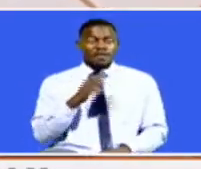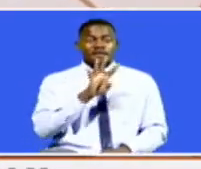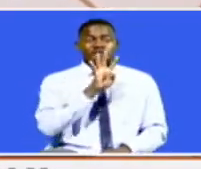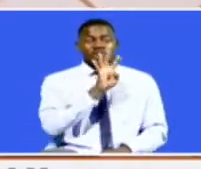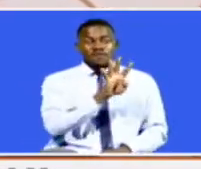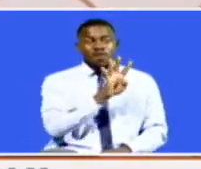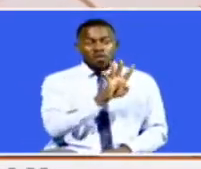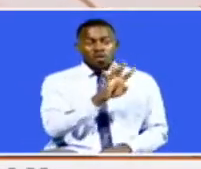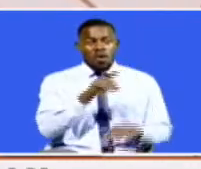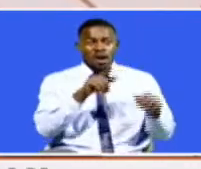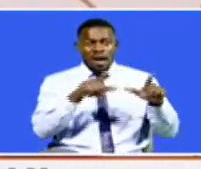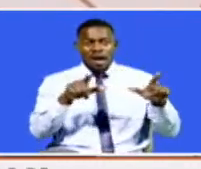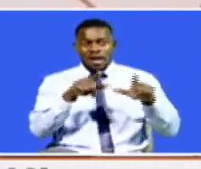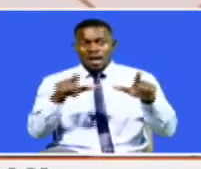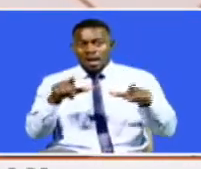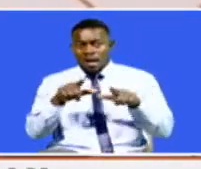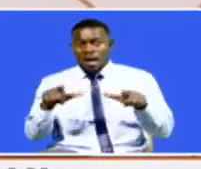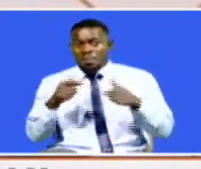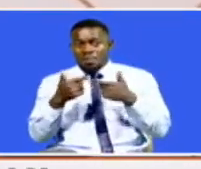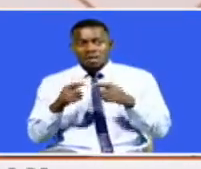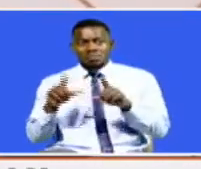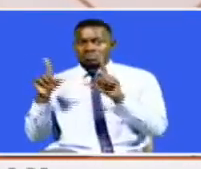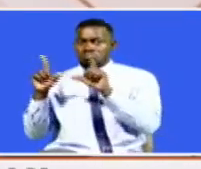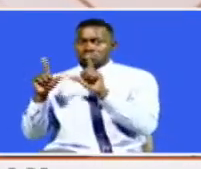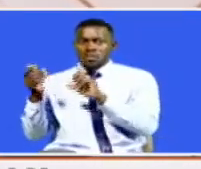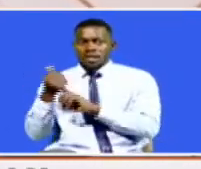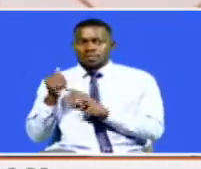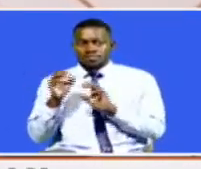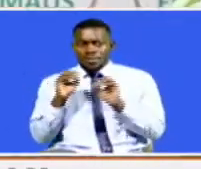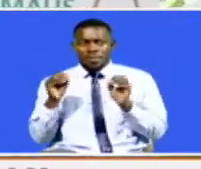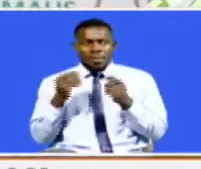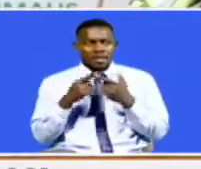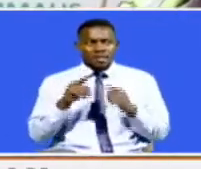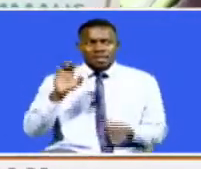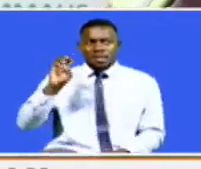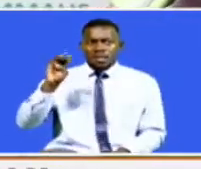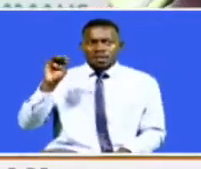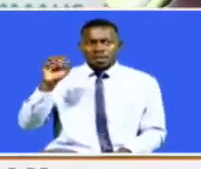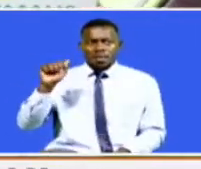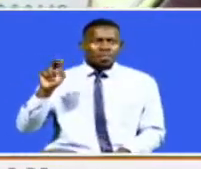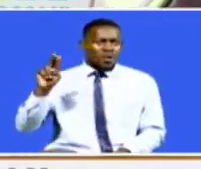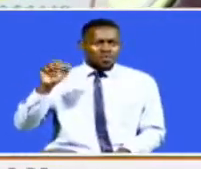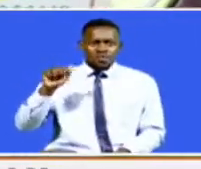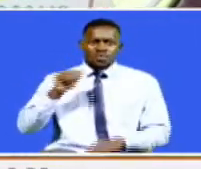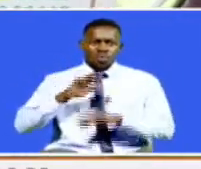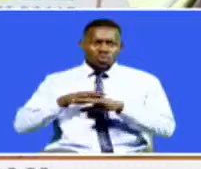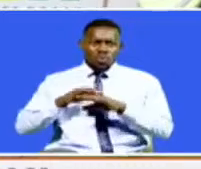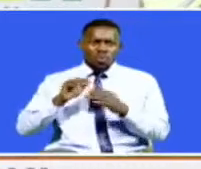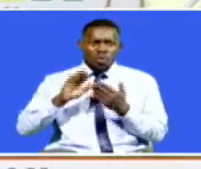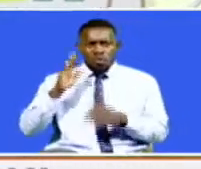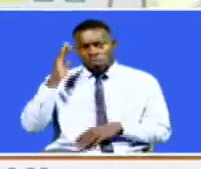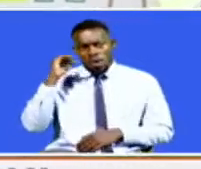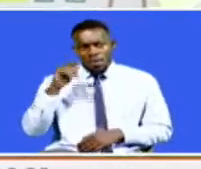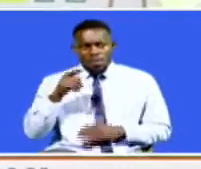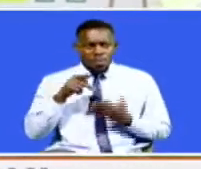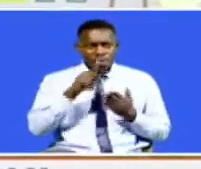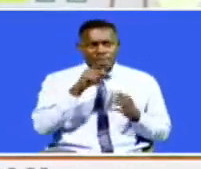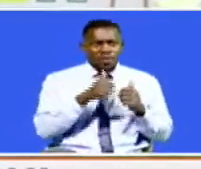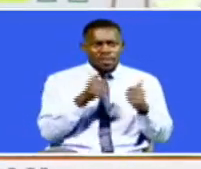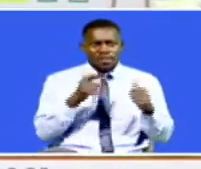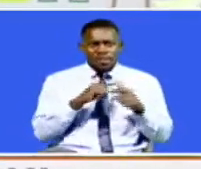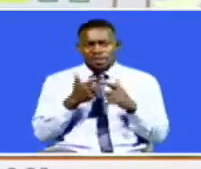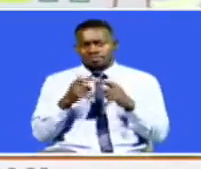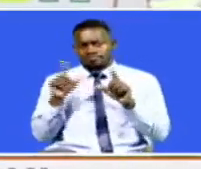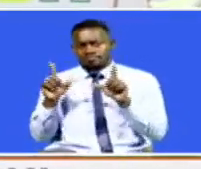I'm really happy for Emaus and I'm happy to invest with them. Get ni tuseme ni mtu anakupatia temporary